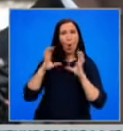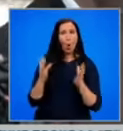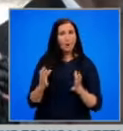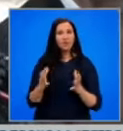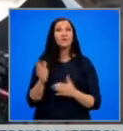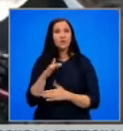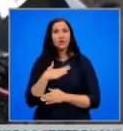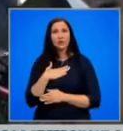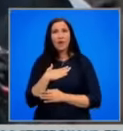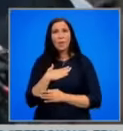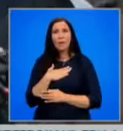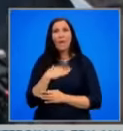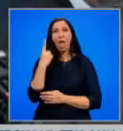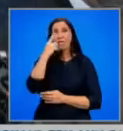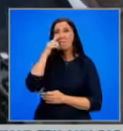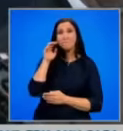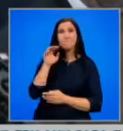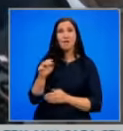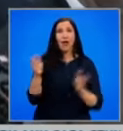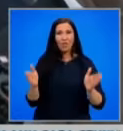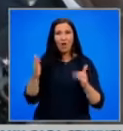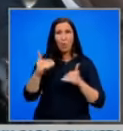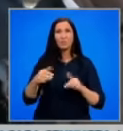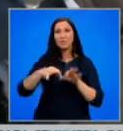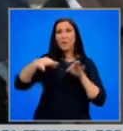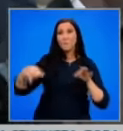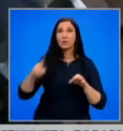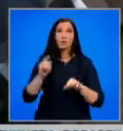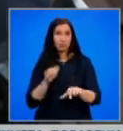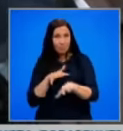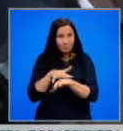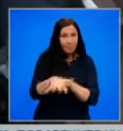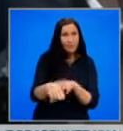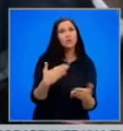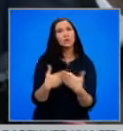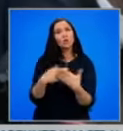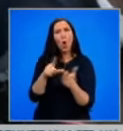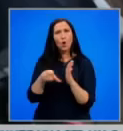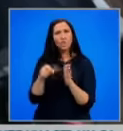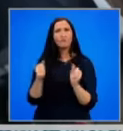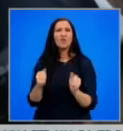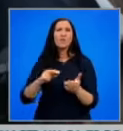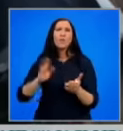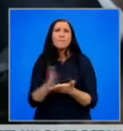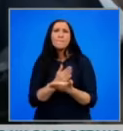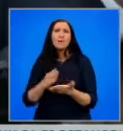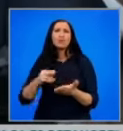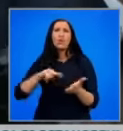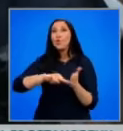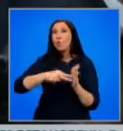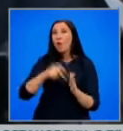имаме 1 милиард кубични метра, които ще потекат съвсем скоро време. Очаквам между юли и август